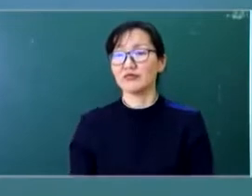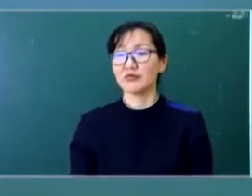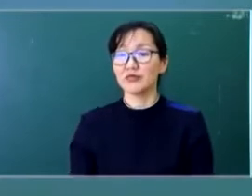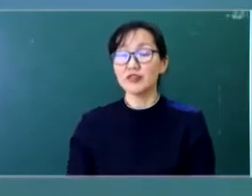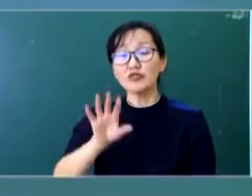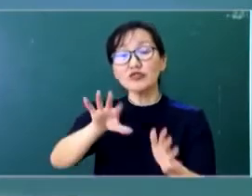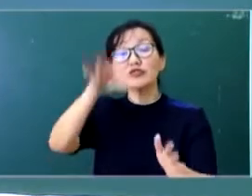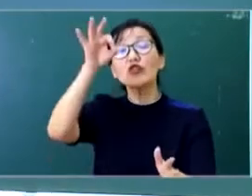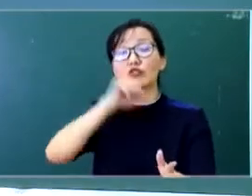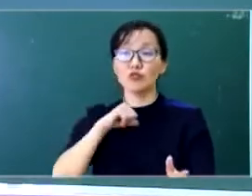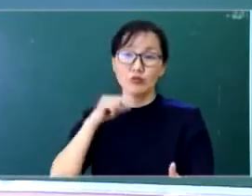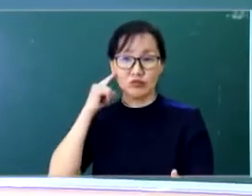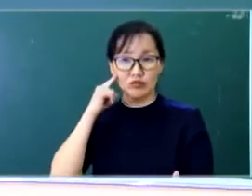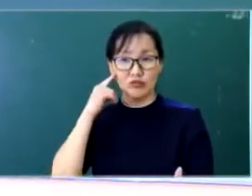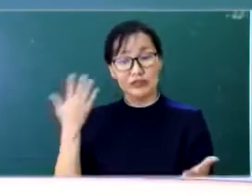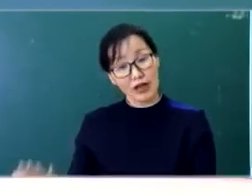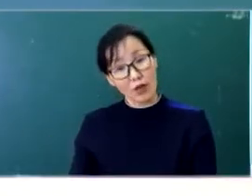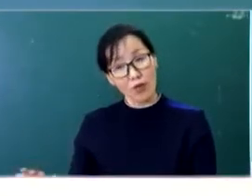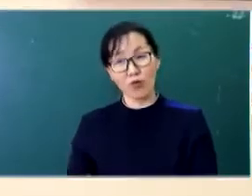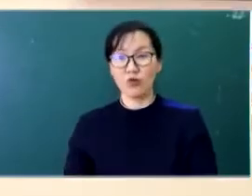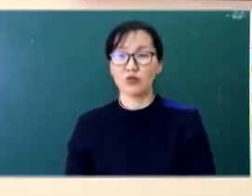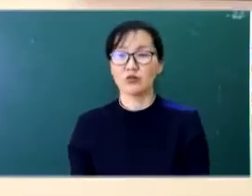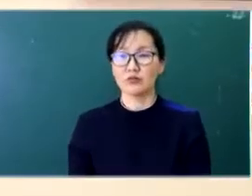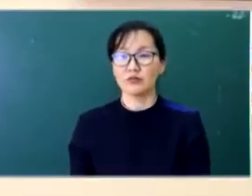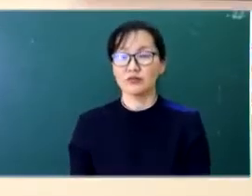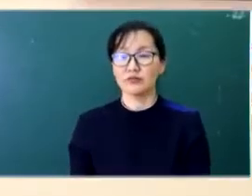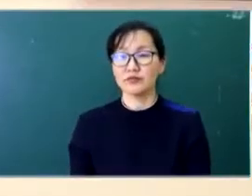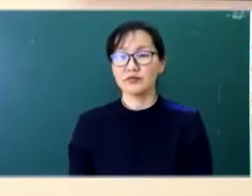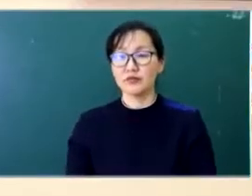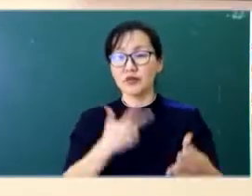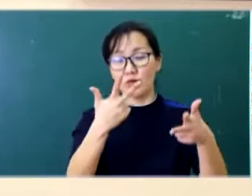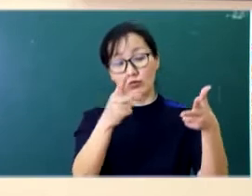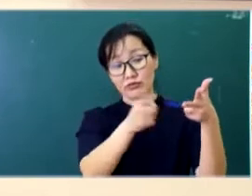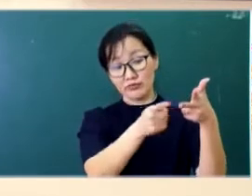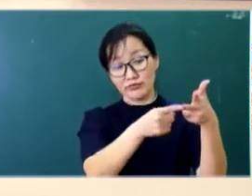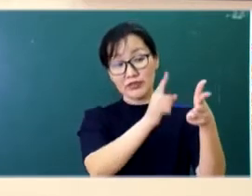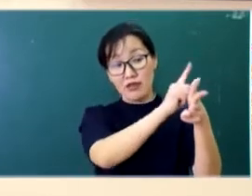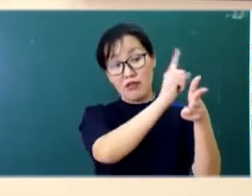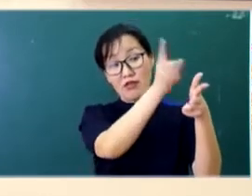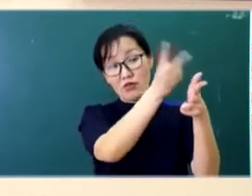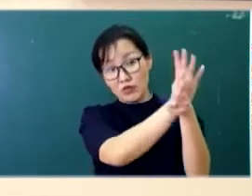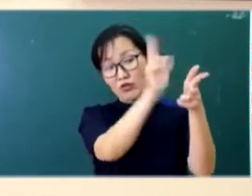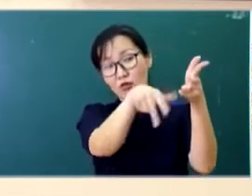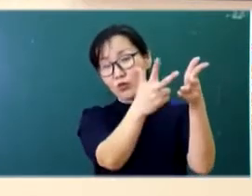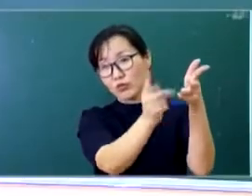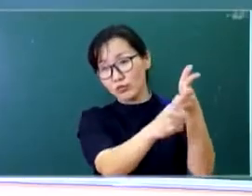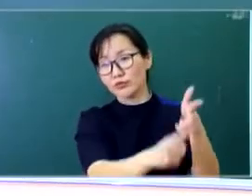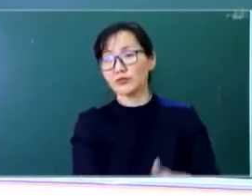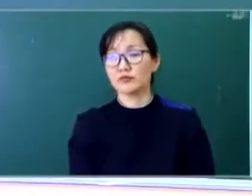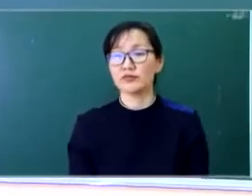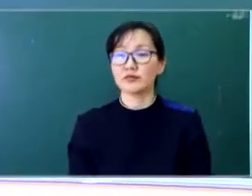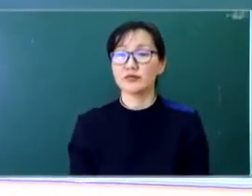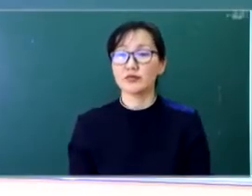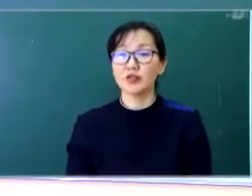За тэгвэл хэдүүлээ тоо шулуун ашиглая. Тоог таймлахдаа бид нар тоо шулуун ашиглаж таймлдаг шүү дээ. За багш нэг тоо шулуун